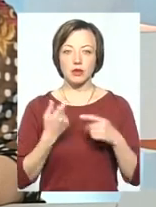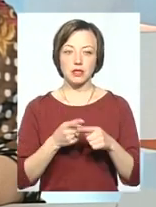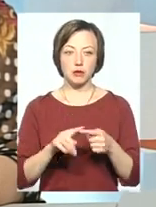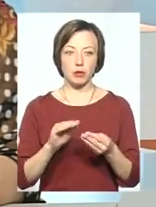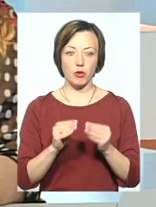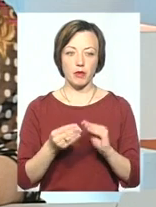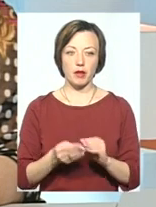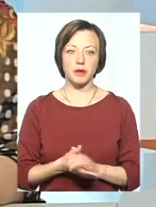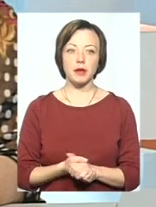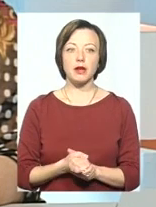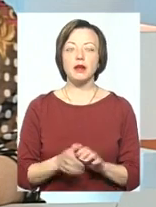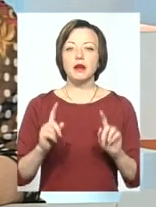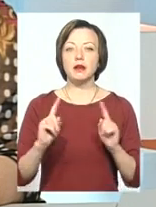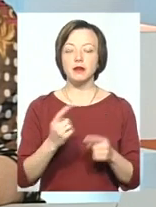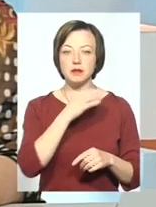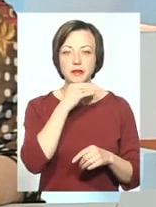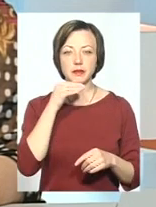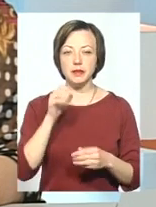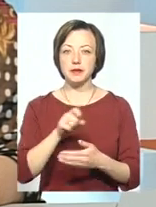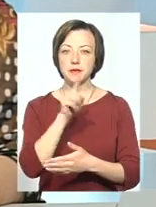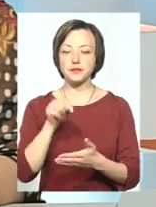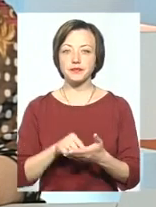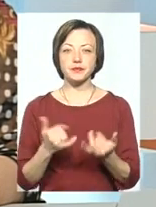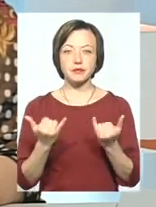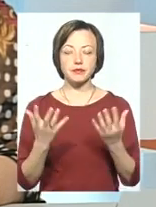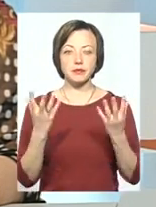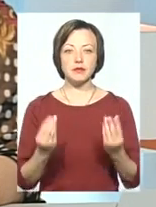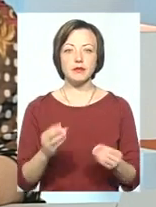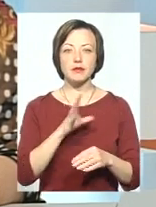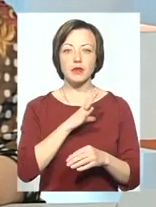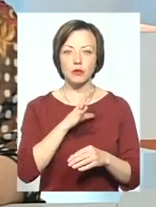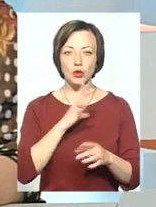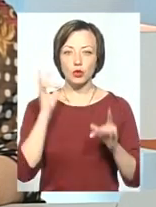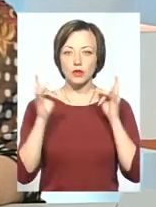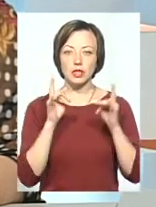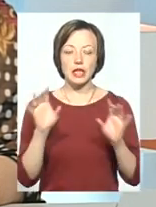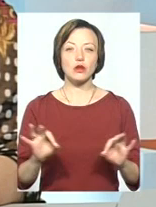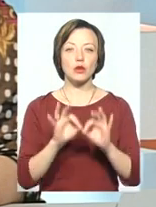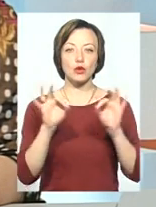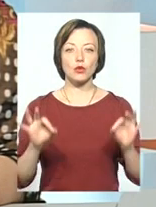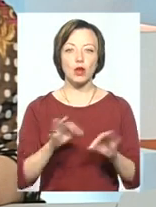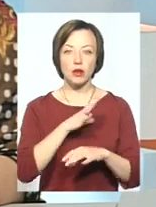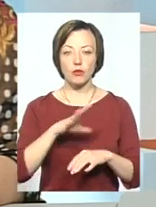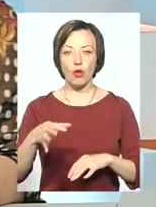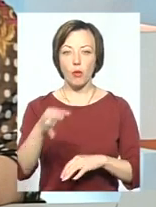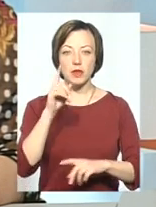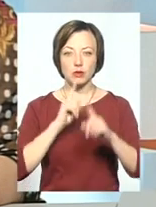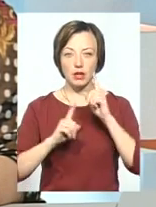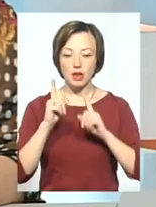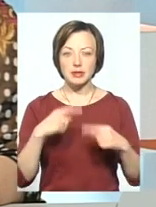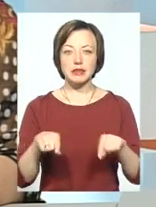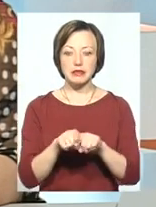проблемами. Тому дуже багато є питань, які на сьогоднішній день були озвучені. Ще ні одної такої обласної ради не було, що було